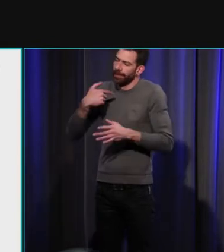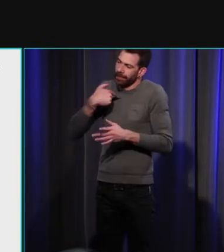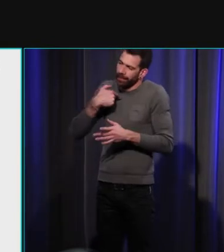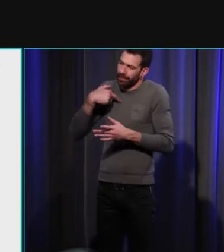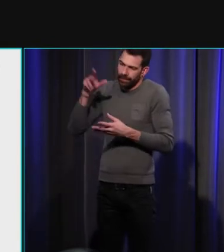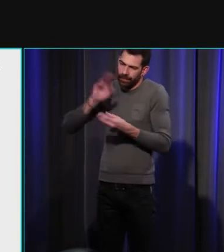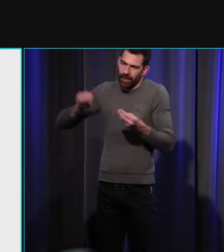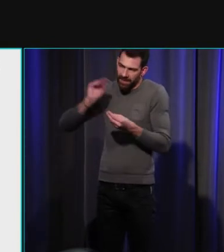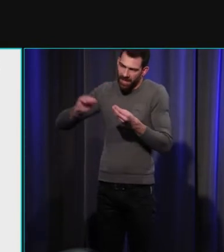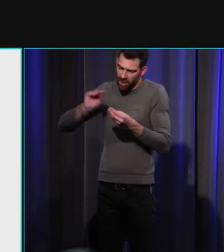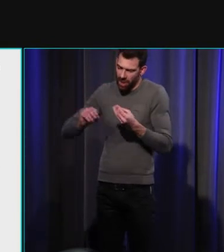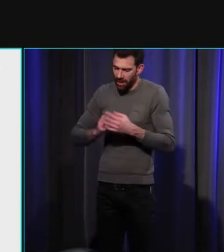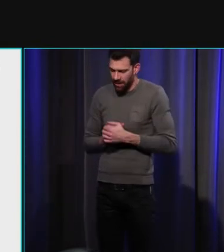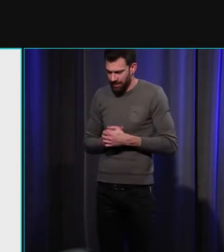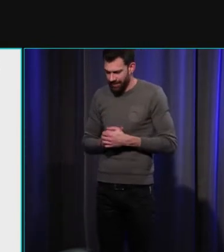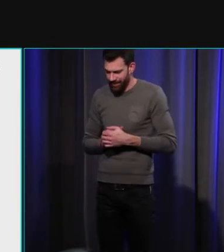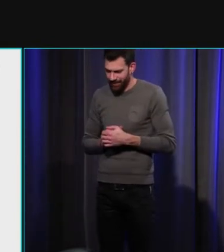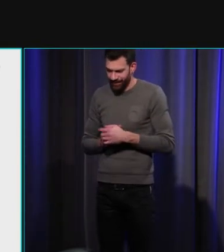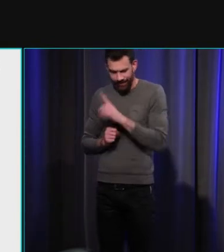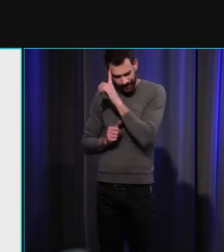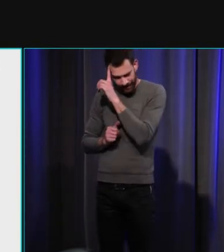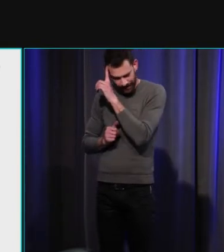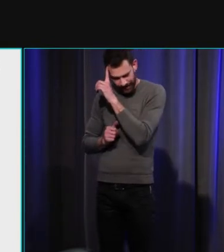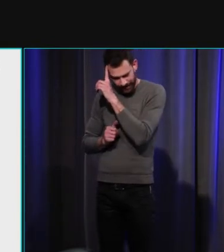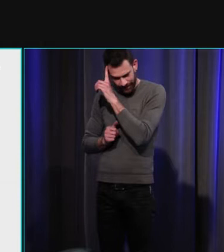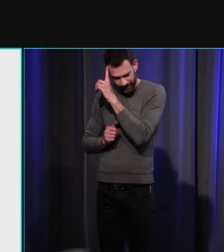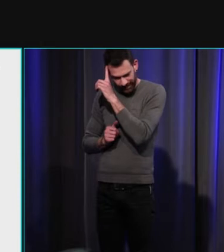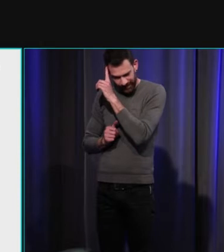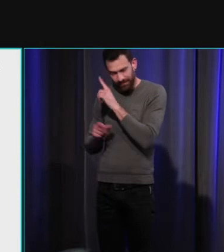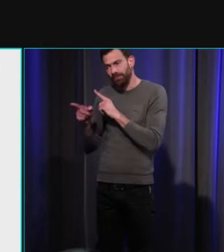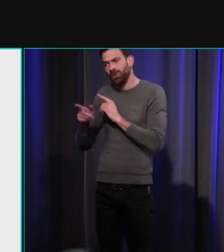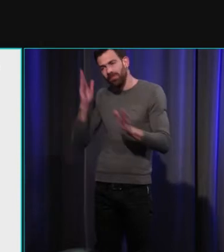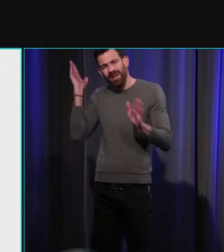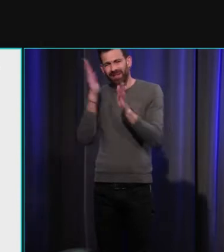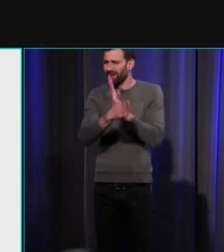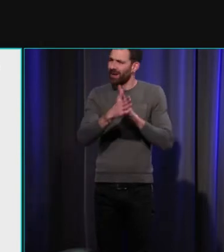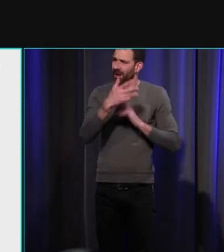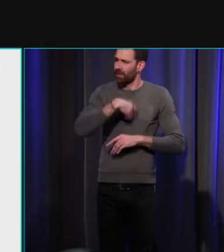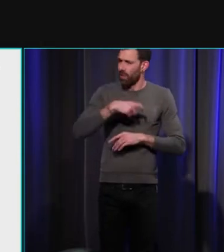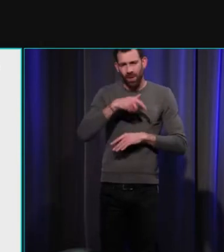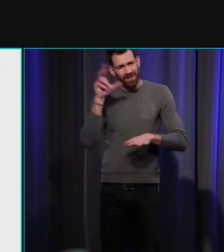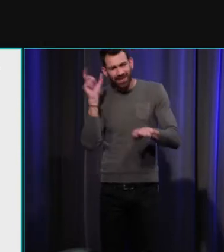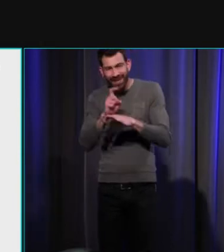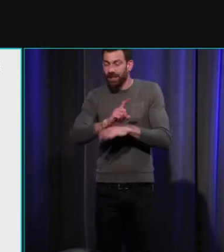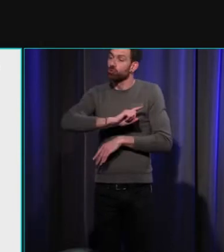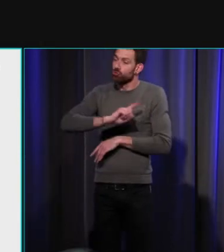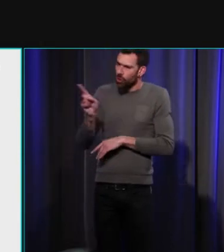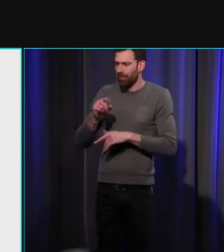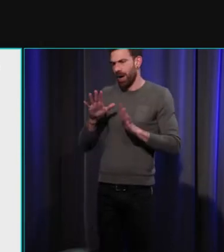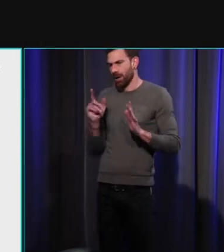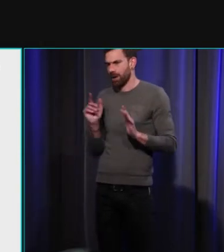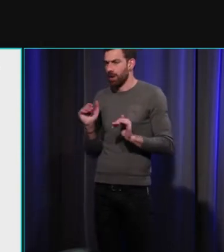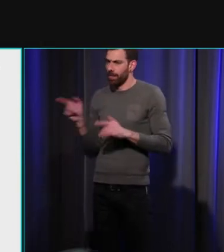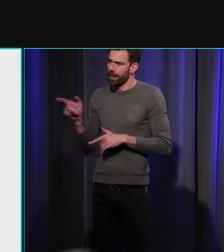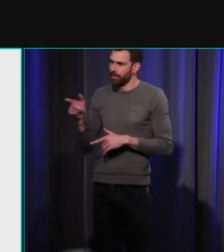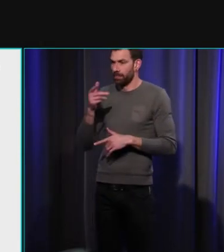jeu pousse voir le bouchon c'est vrai qu'ils ne sont pas en train de critiquer directement la croisade mais ils ont ils se disent aussi quand même la croisade est